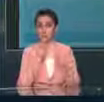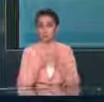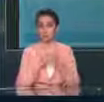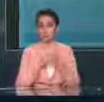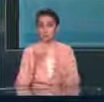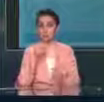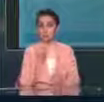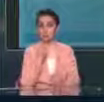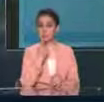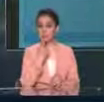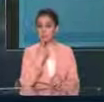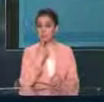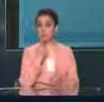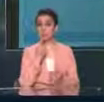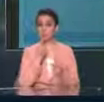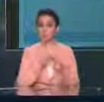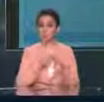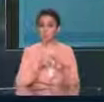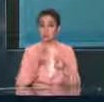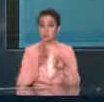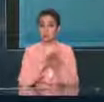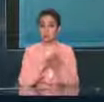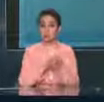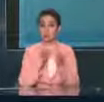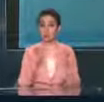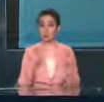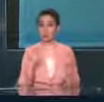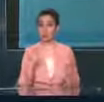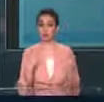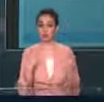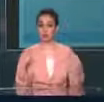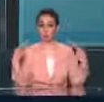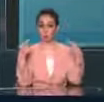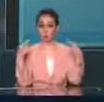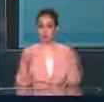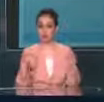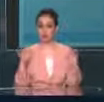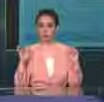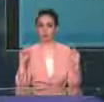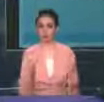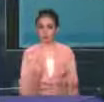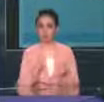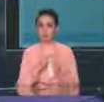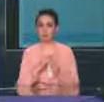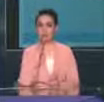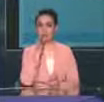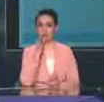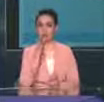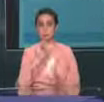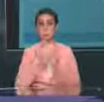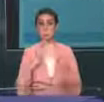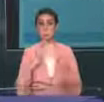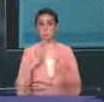данном стиле языковых средств это нарушение требований ясности точности краткости выразительности и